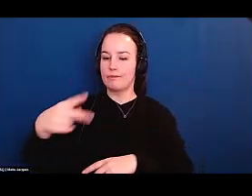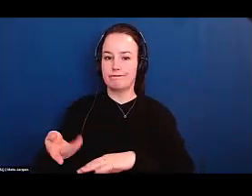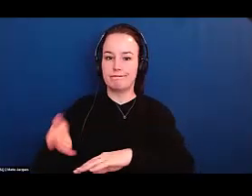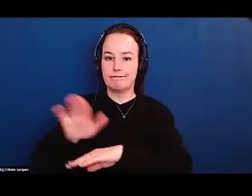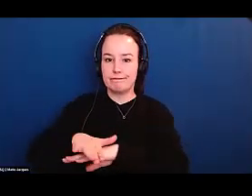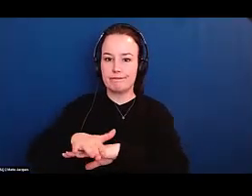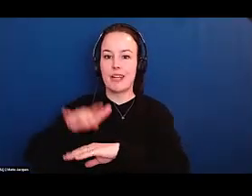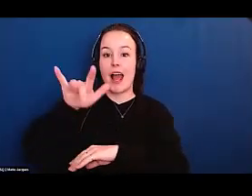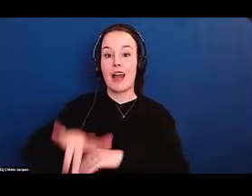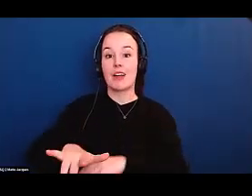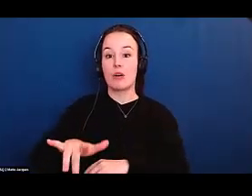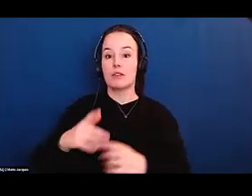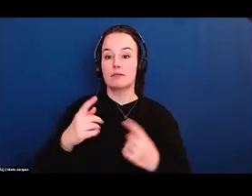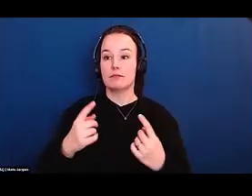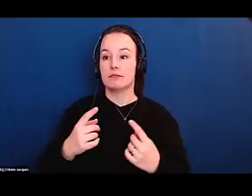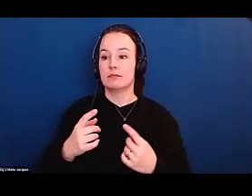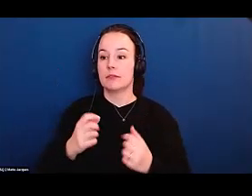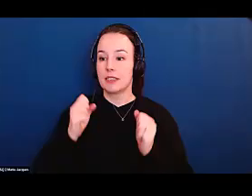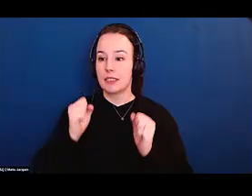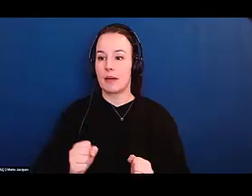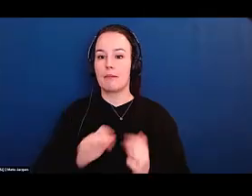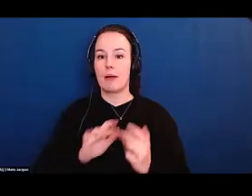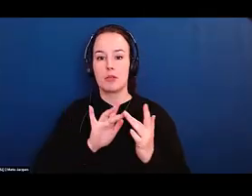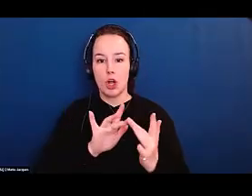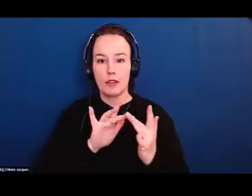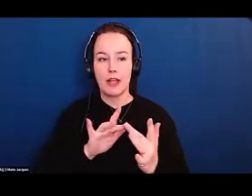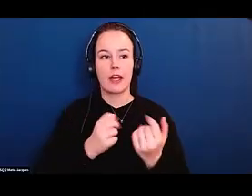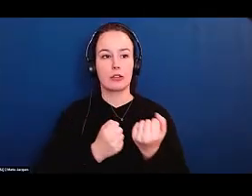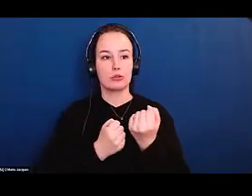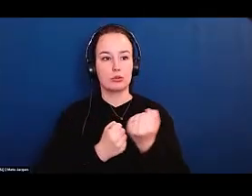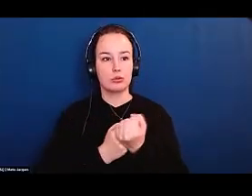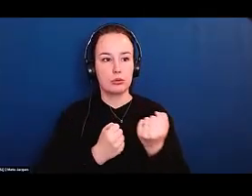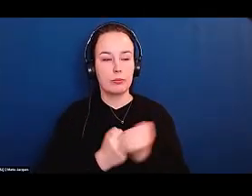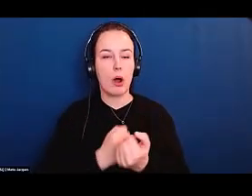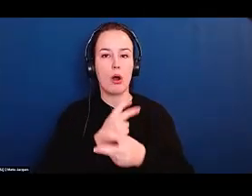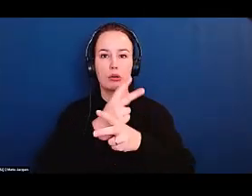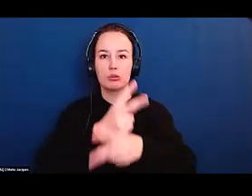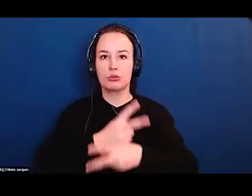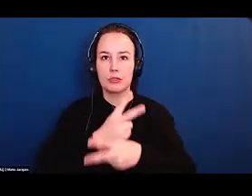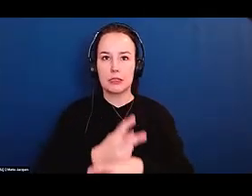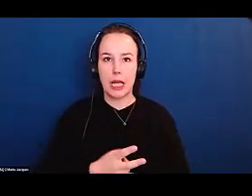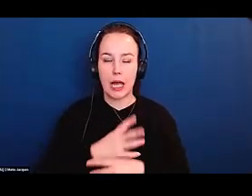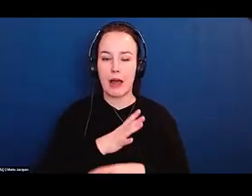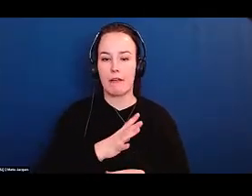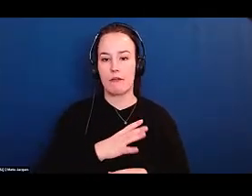vont vont être connectés, ils vont avoir un soutien et des soins.